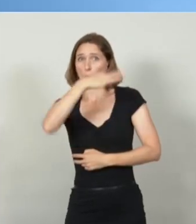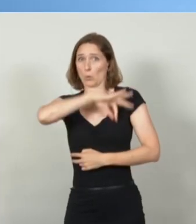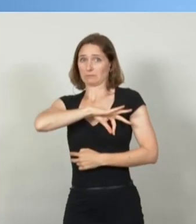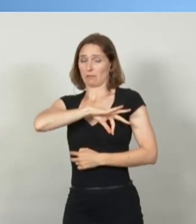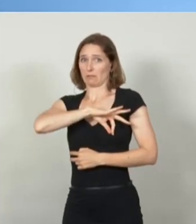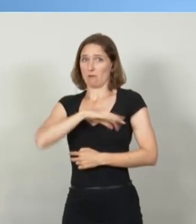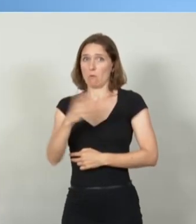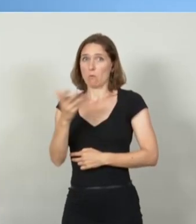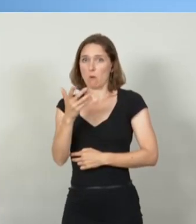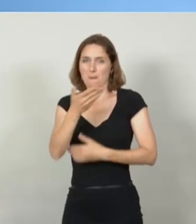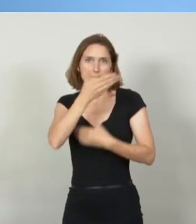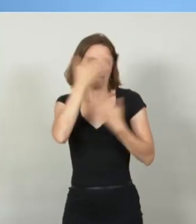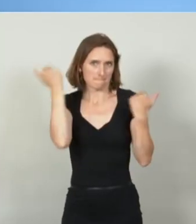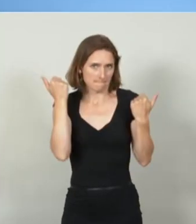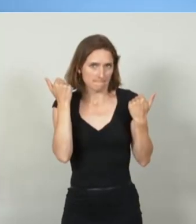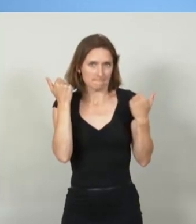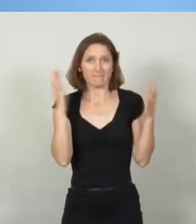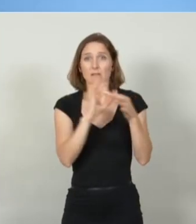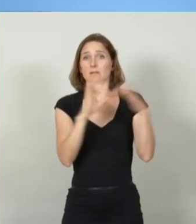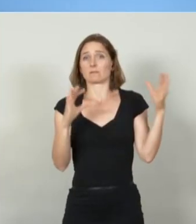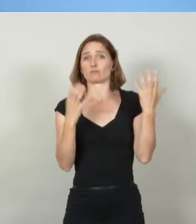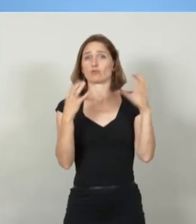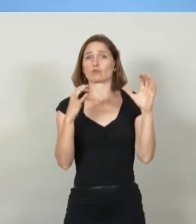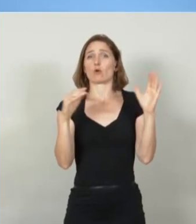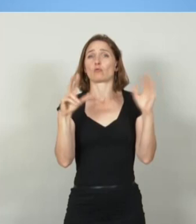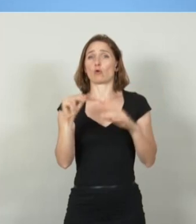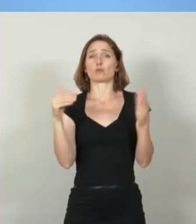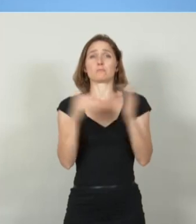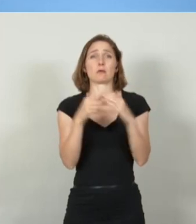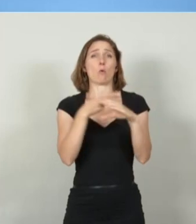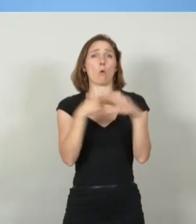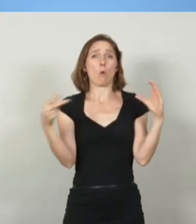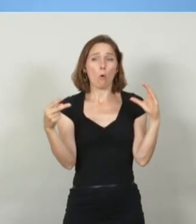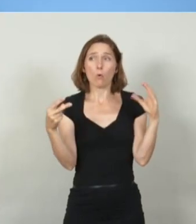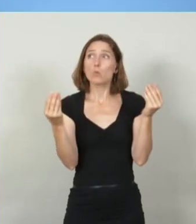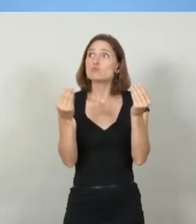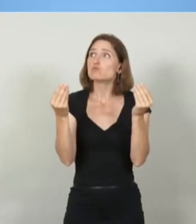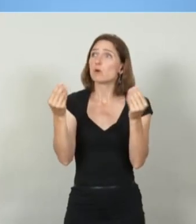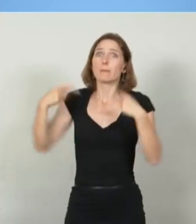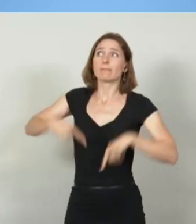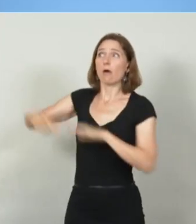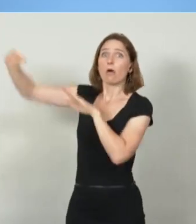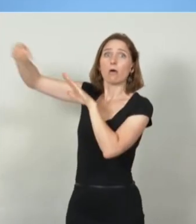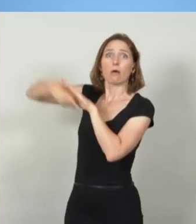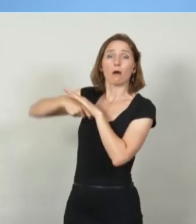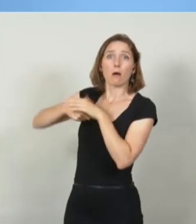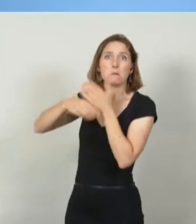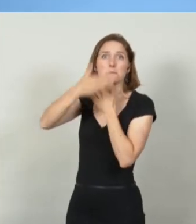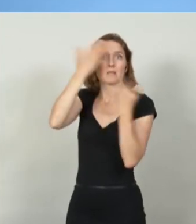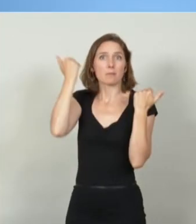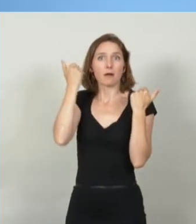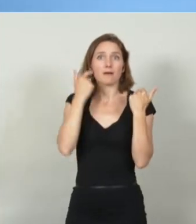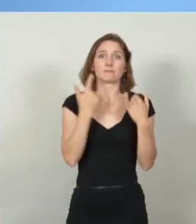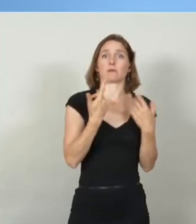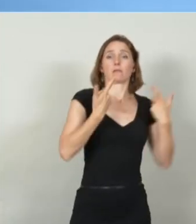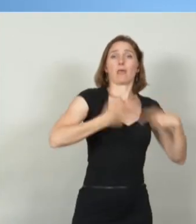1,930 000 euros ne se retrouve pas dans les financements de l'état non plus donc en fait on n'a pas d'équation ou les dépenses égales les